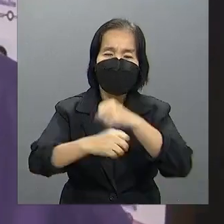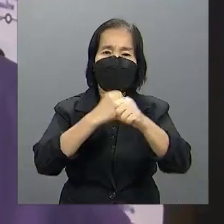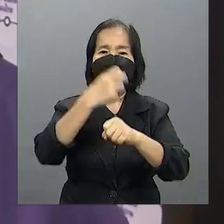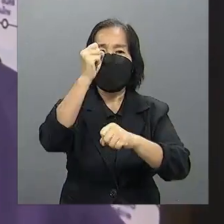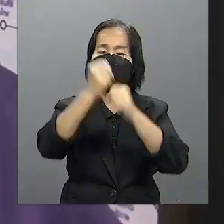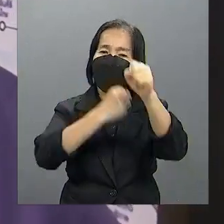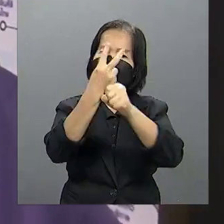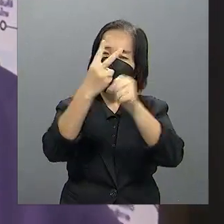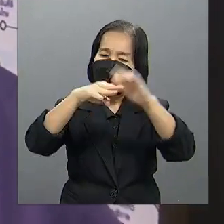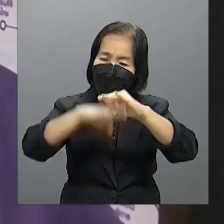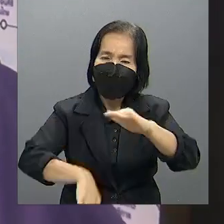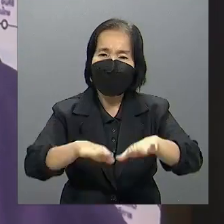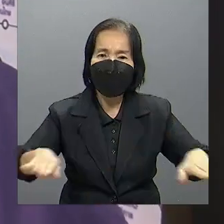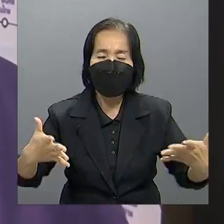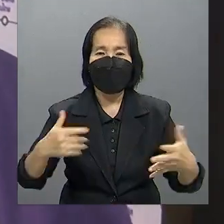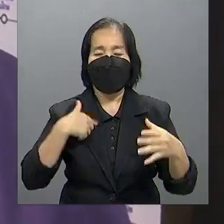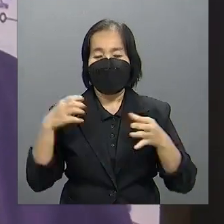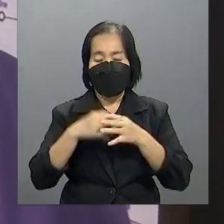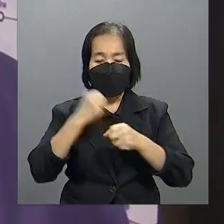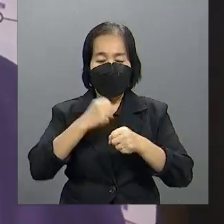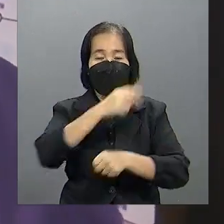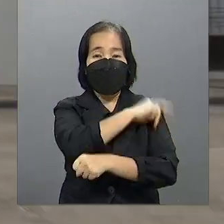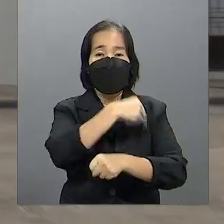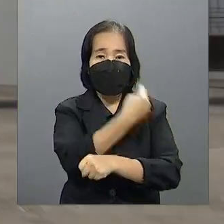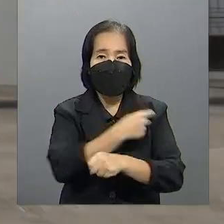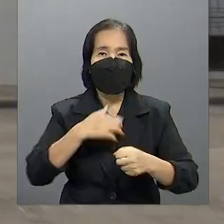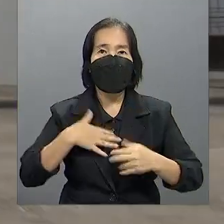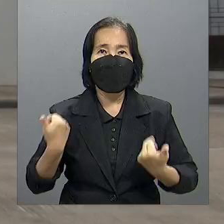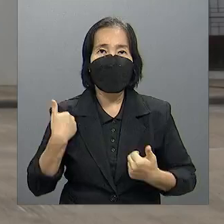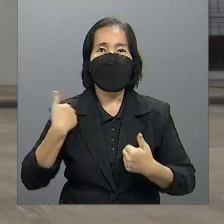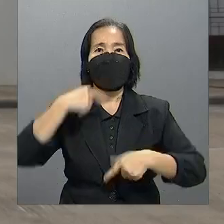ทำงานของแพทย์กับเจ้าหน้าที่ในพื้นที่ก็ยากมากขึ้น